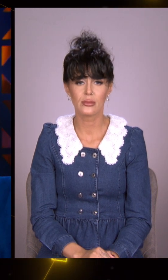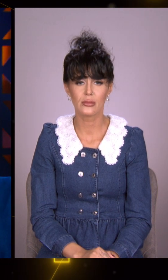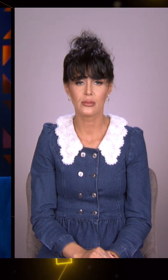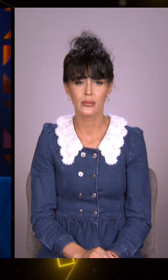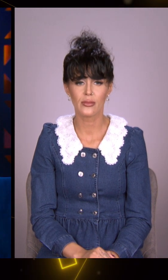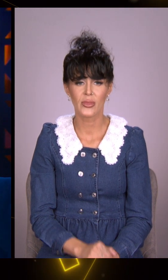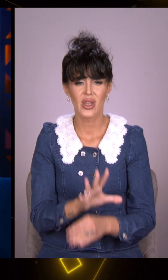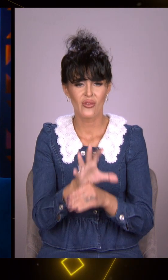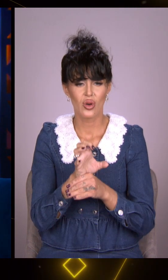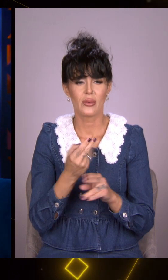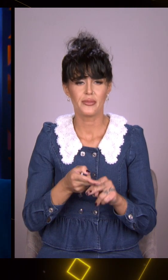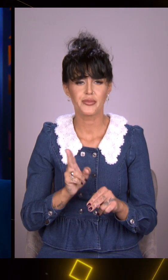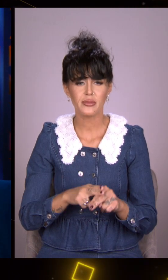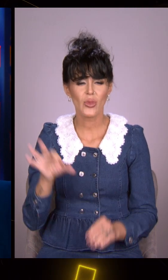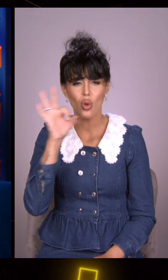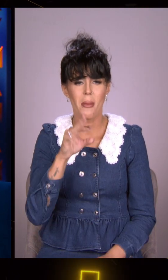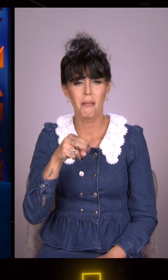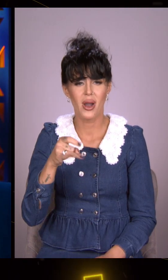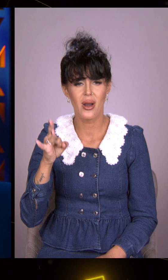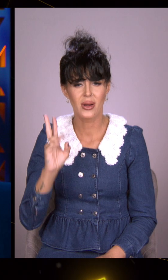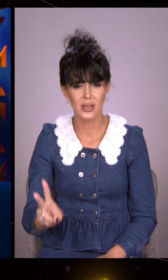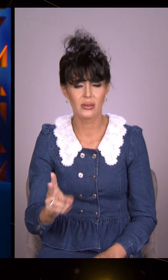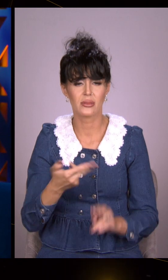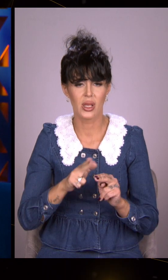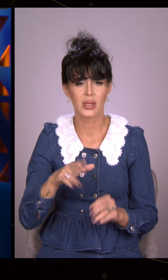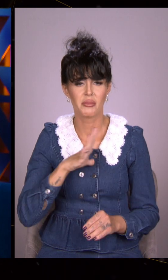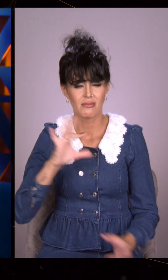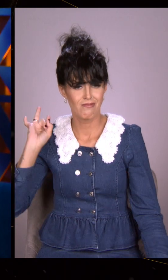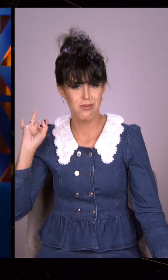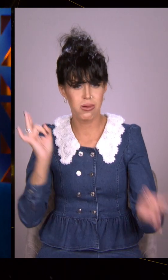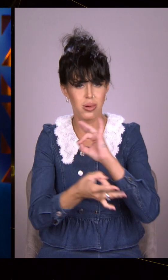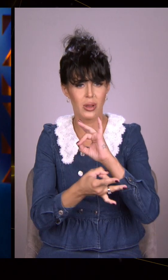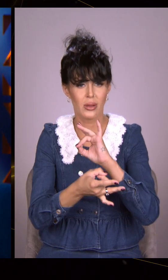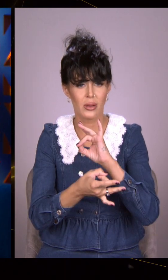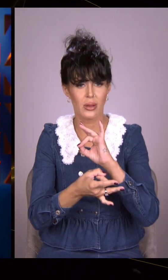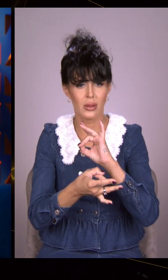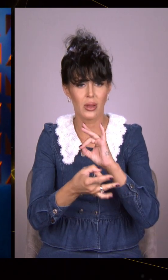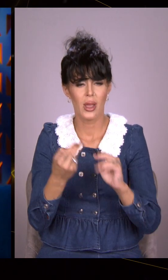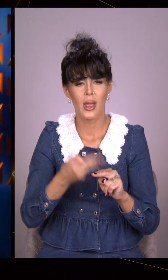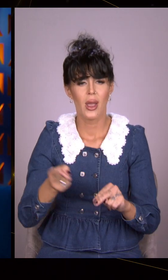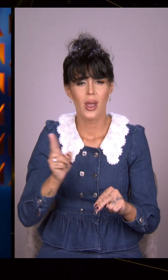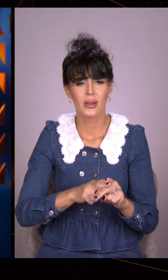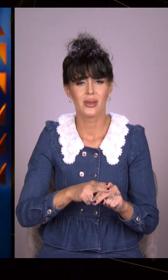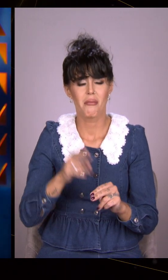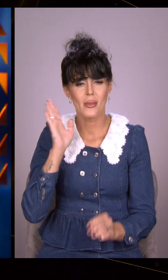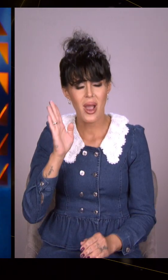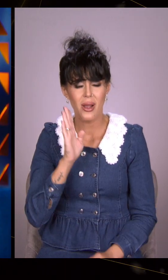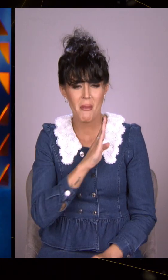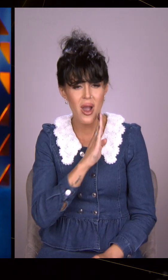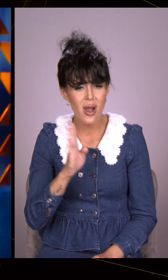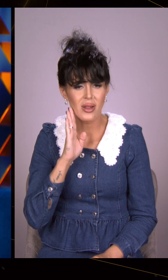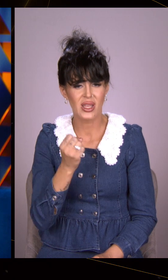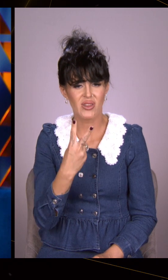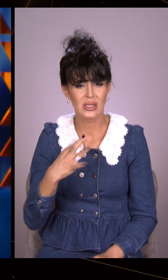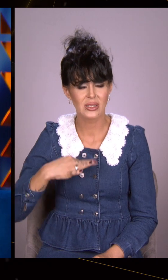Світлина двох хрестів у парку «Мама облетіла весь світ» – Медь Марина та Медь Іван. Мати з 12-річним